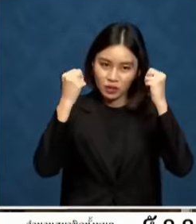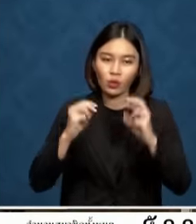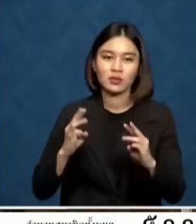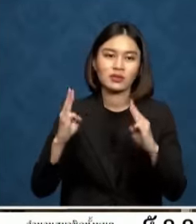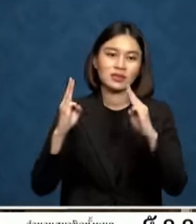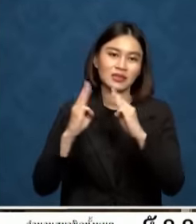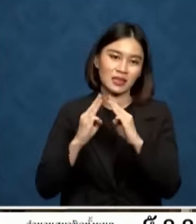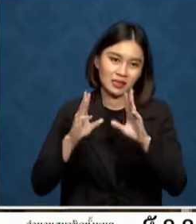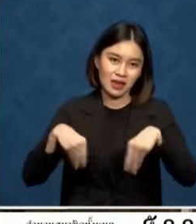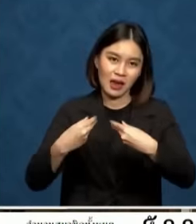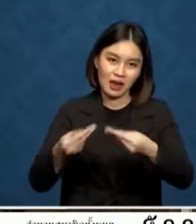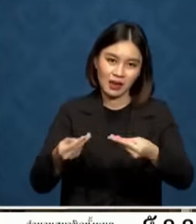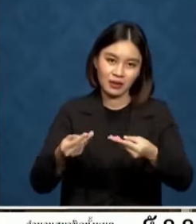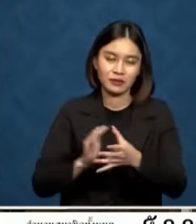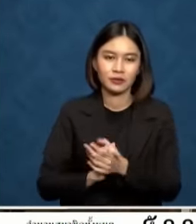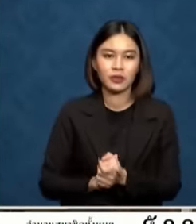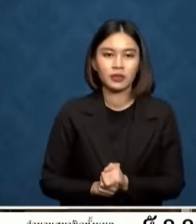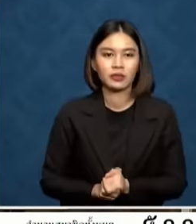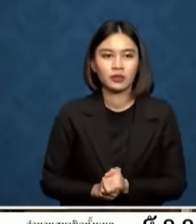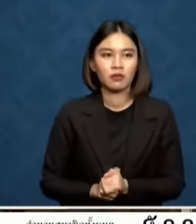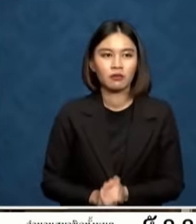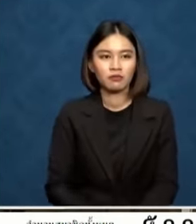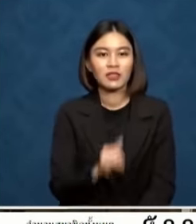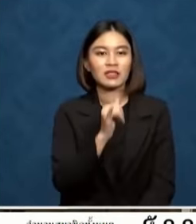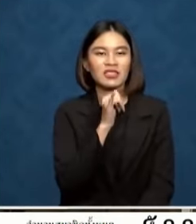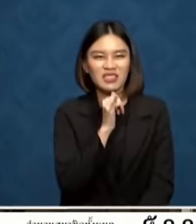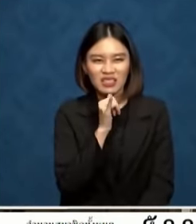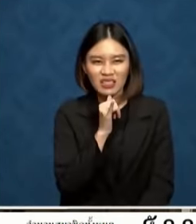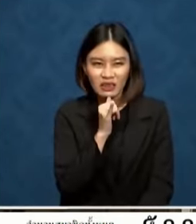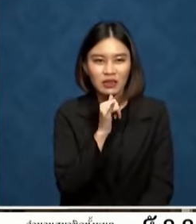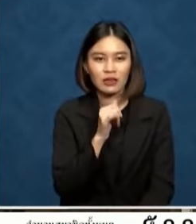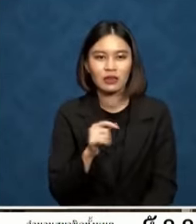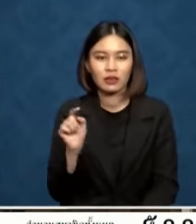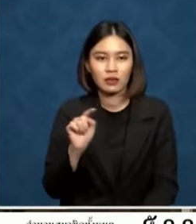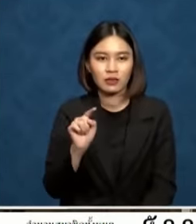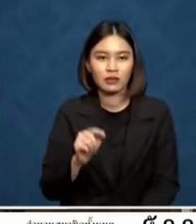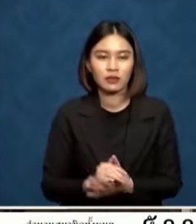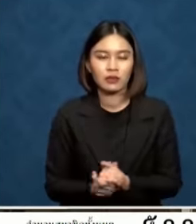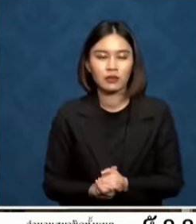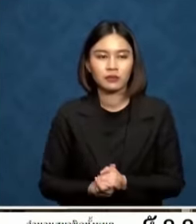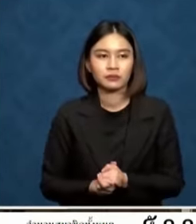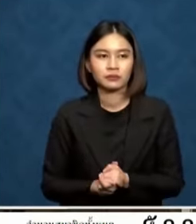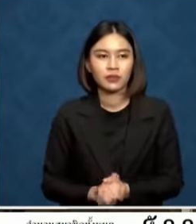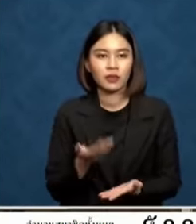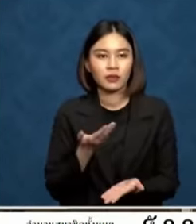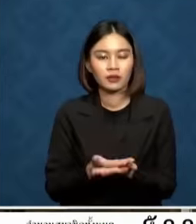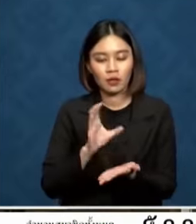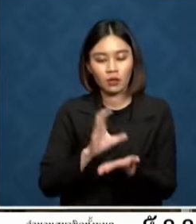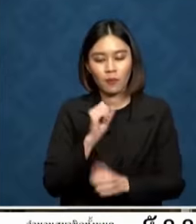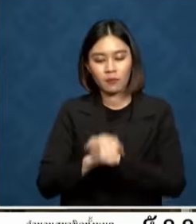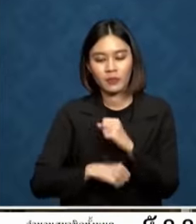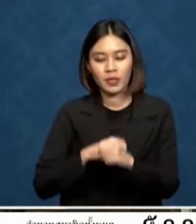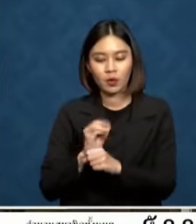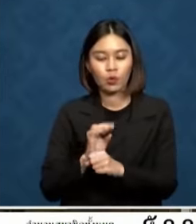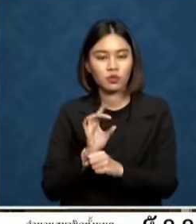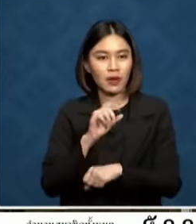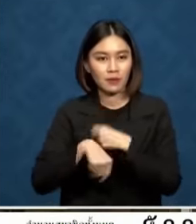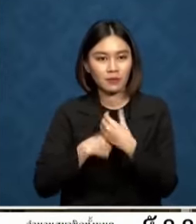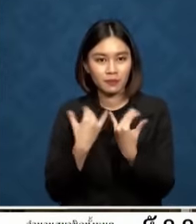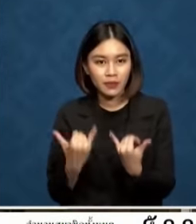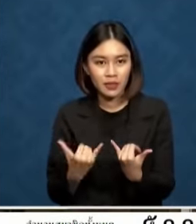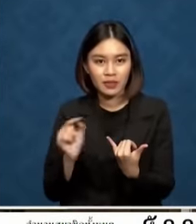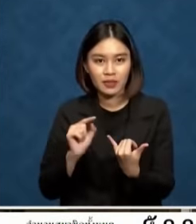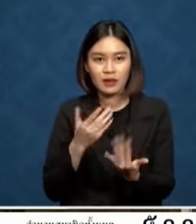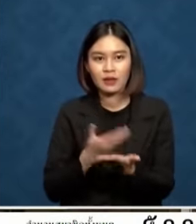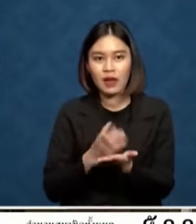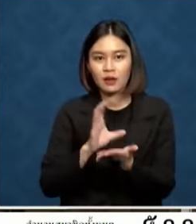สัญญาไว้ที่ขี้เหร่ที่สุดครับท่านประธานครับปรากฏว่างบ 68ปีนี้ขาด